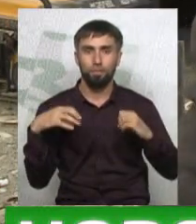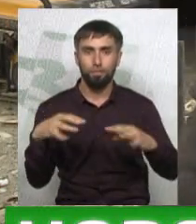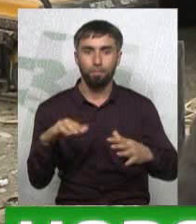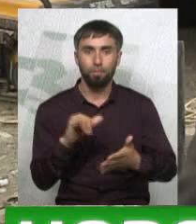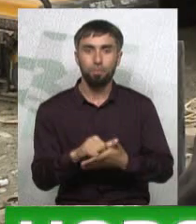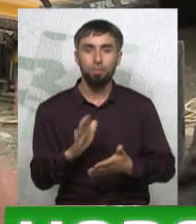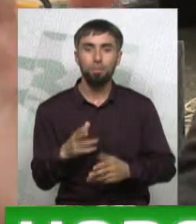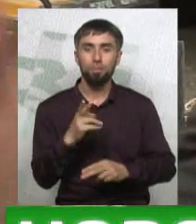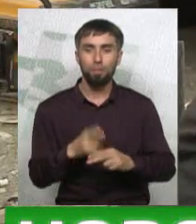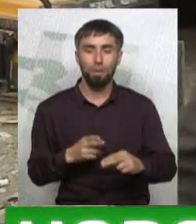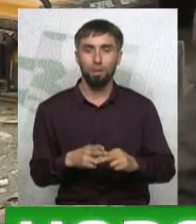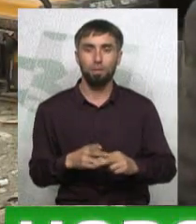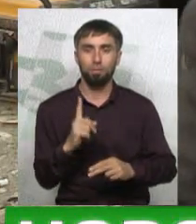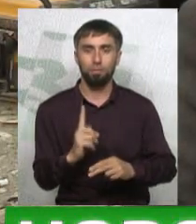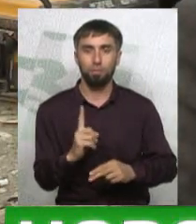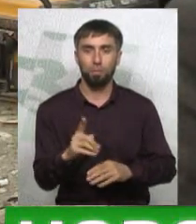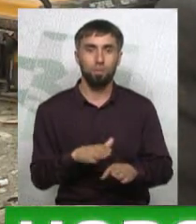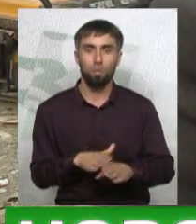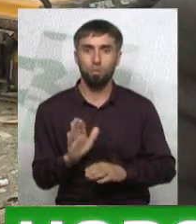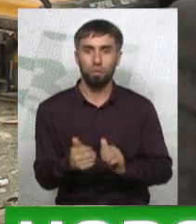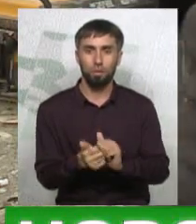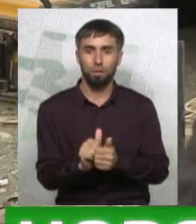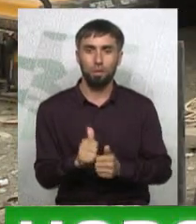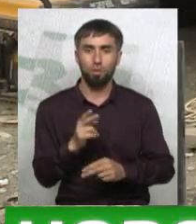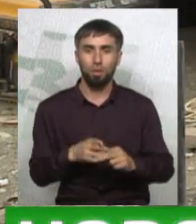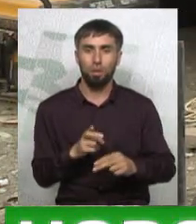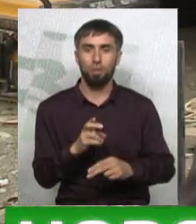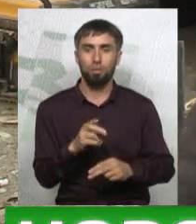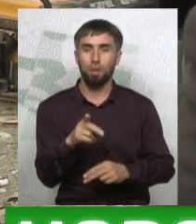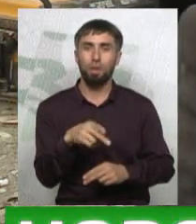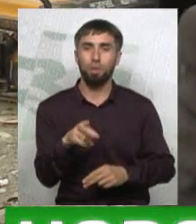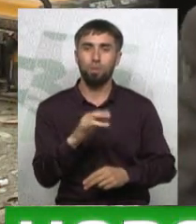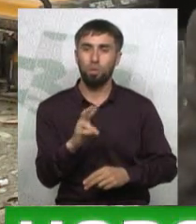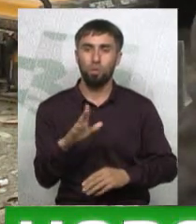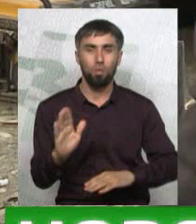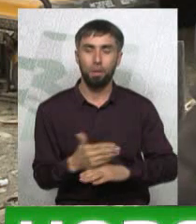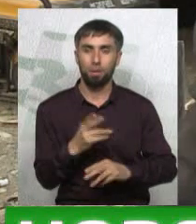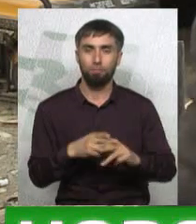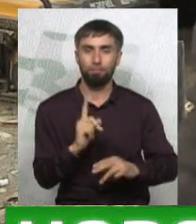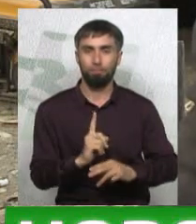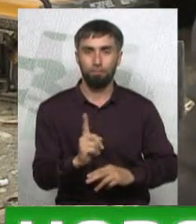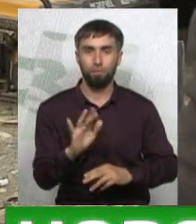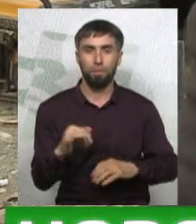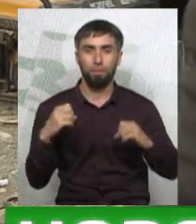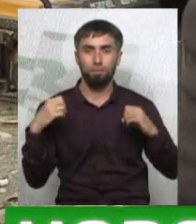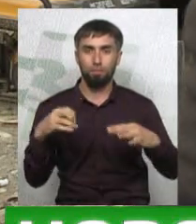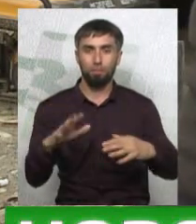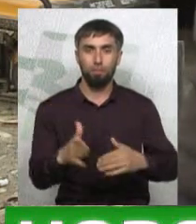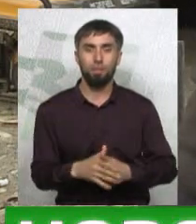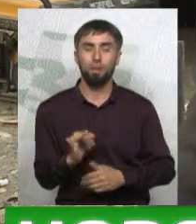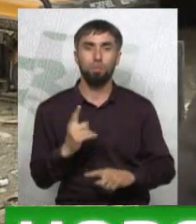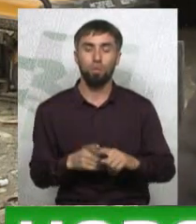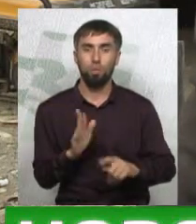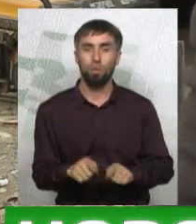то есть металлические полностью будут заменены железобетонные на металлические столбы с двойными кобрами освещения. Плюс